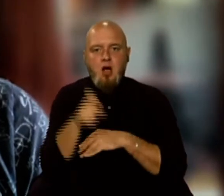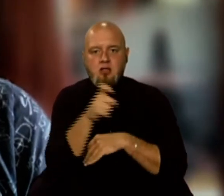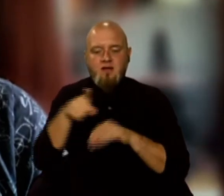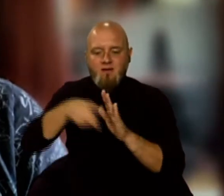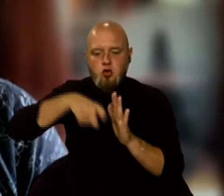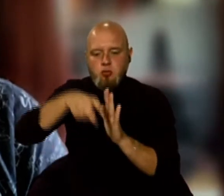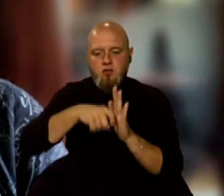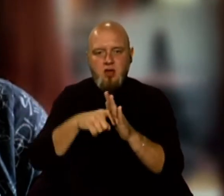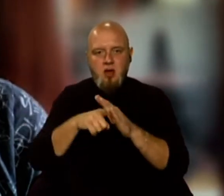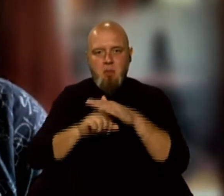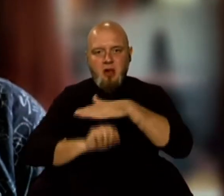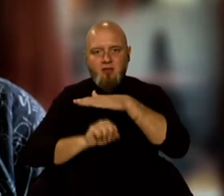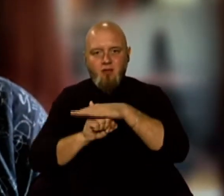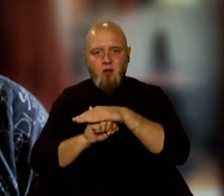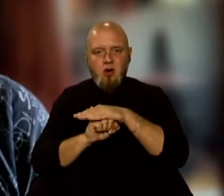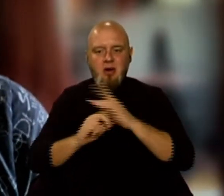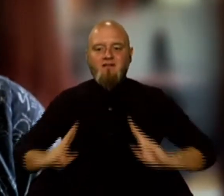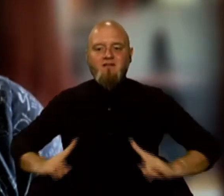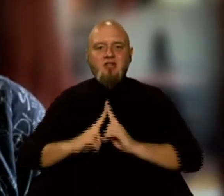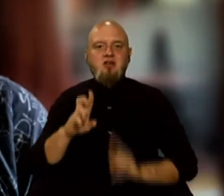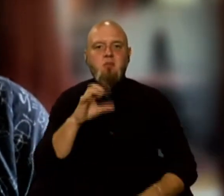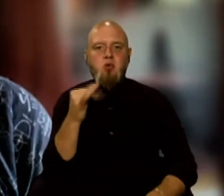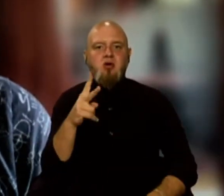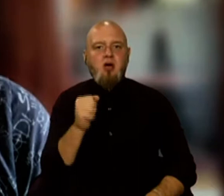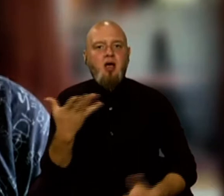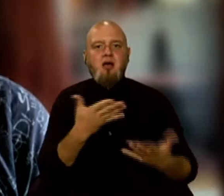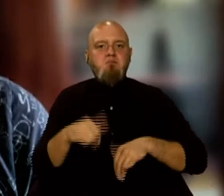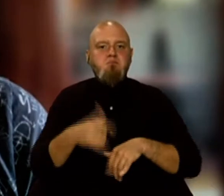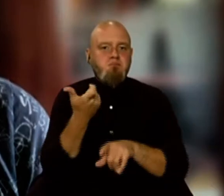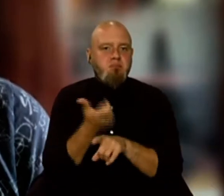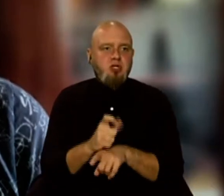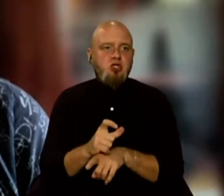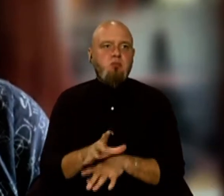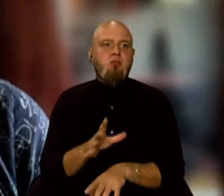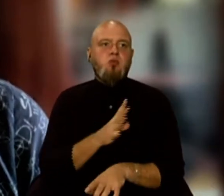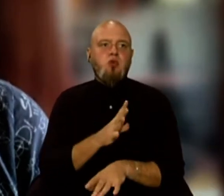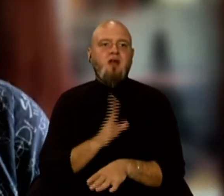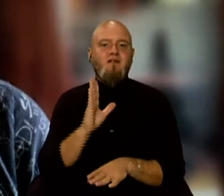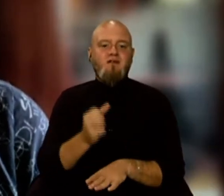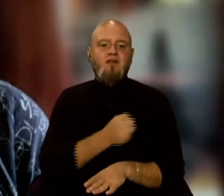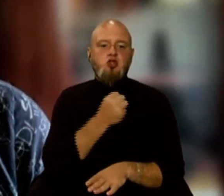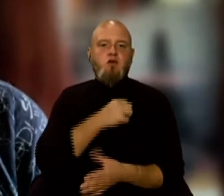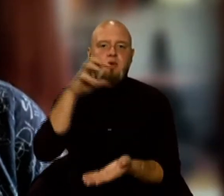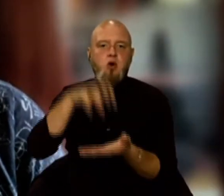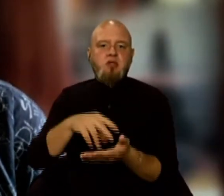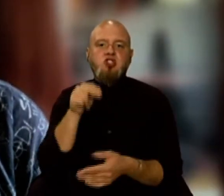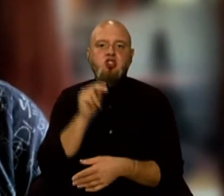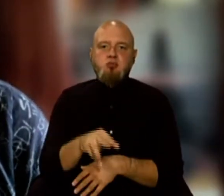газовидобувні платформи вишки Бойка, які більше були військовими об'єктами, ніж